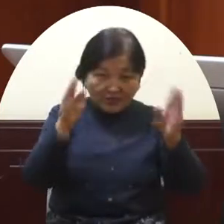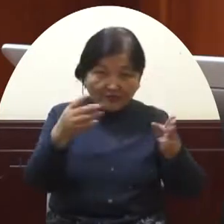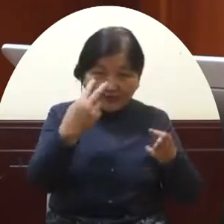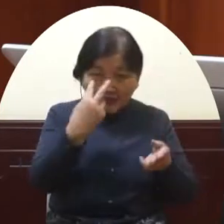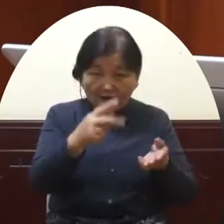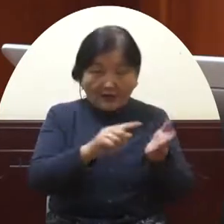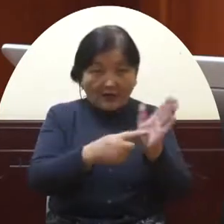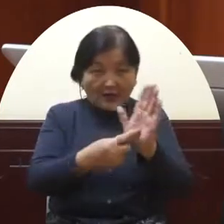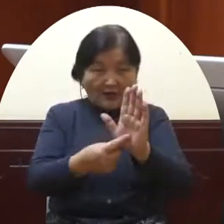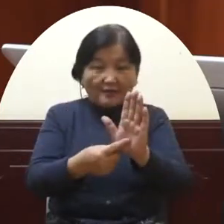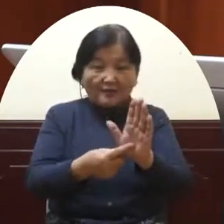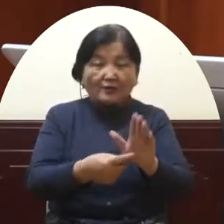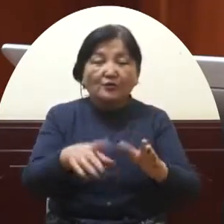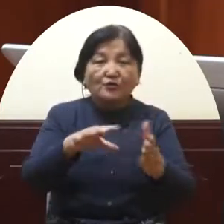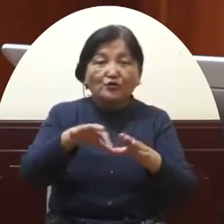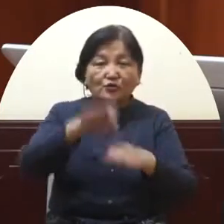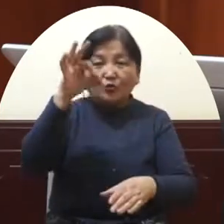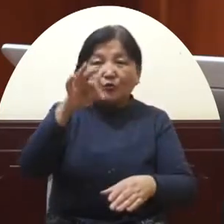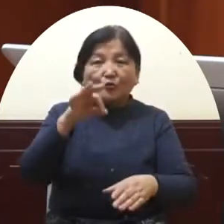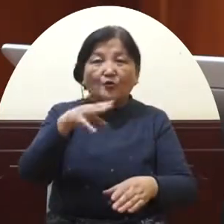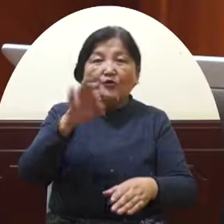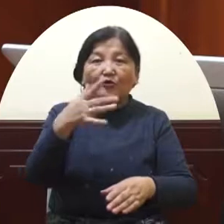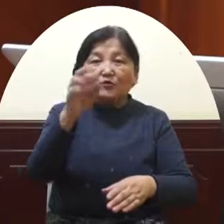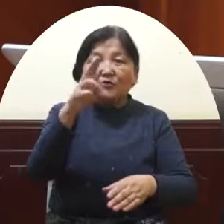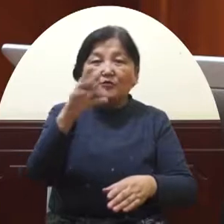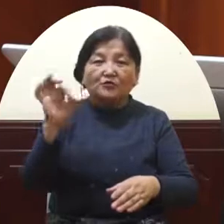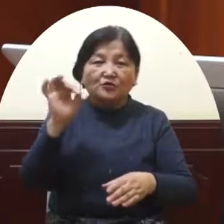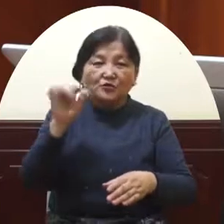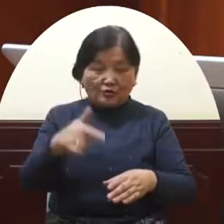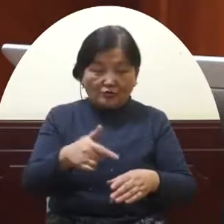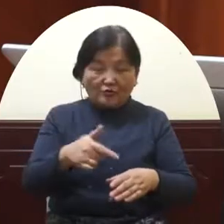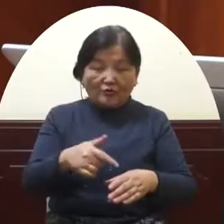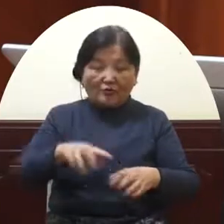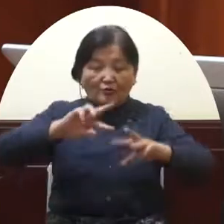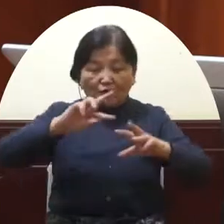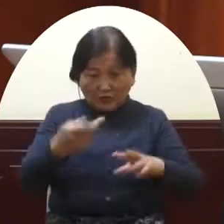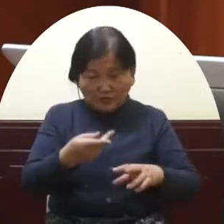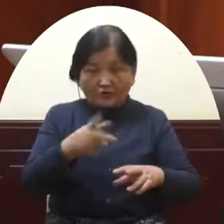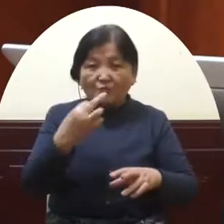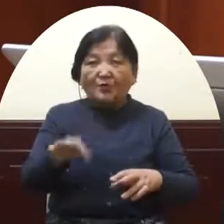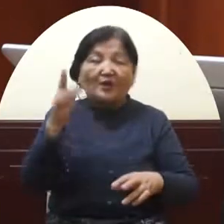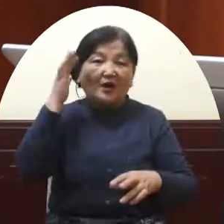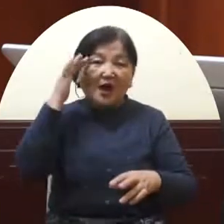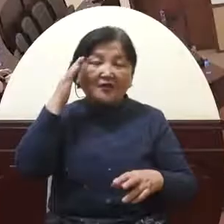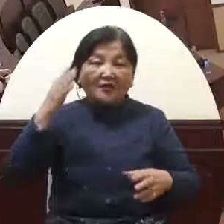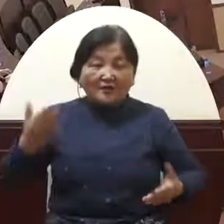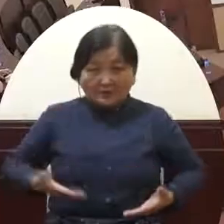сонгуулийн тогтолцоог өөрчилсөн нь өөрө гадаадд байгаа иргэдийн санал өгөх эрхийг хязгаарлах үндэслэл болжээ.